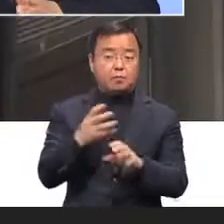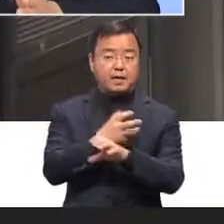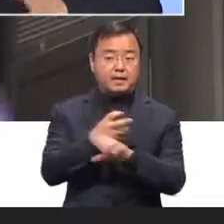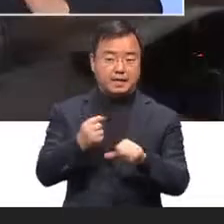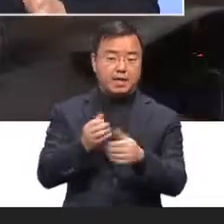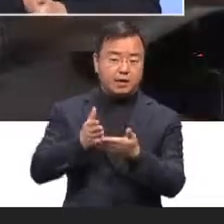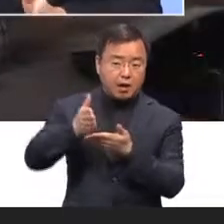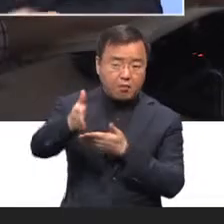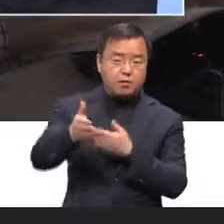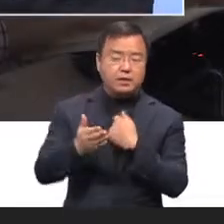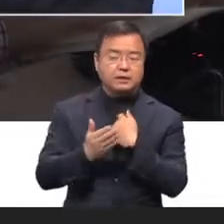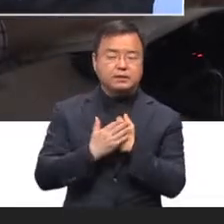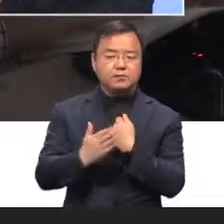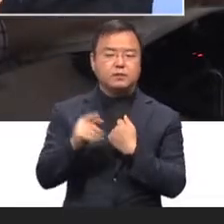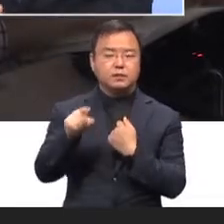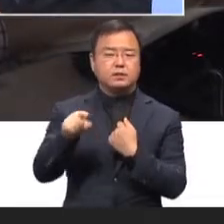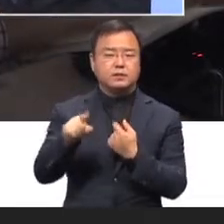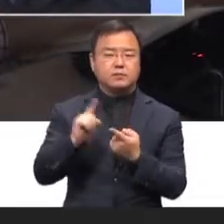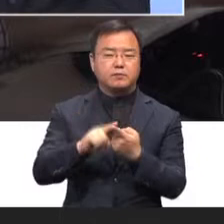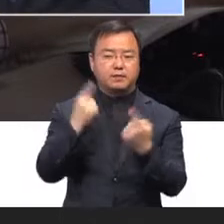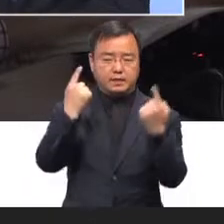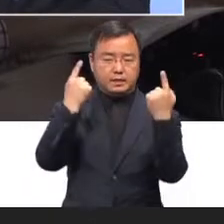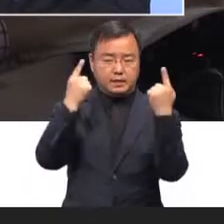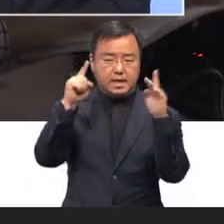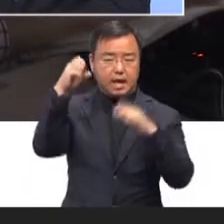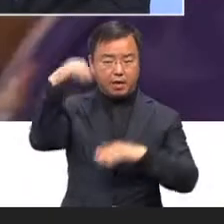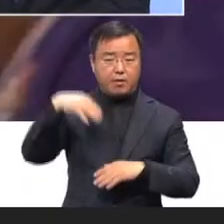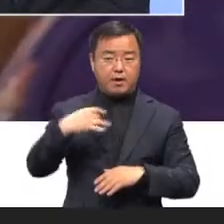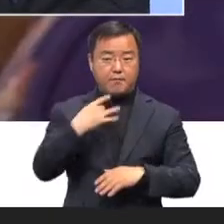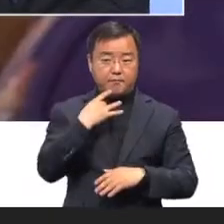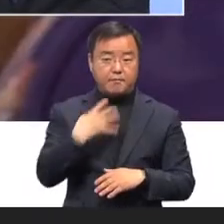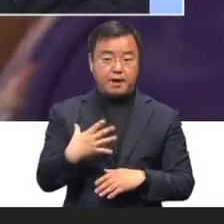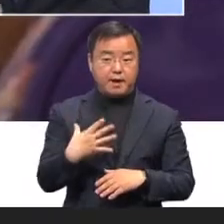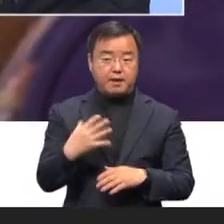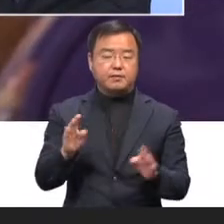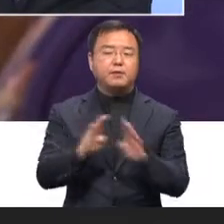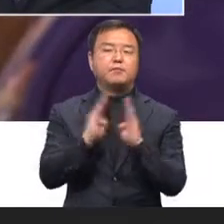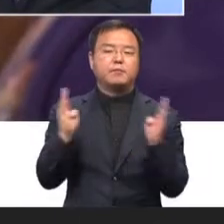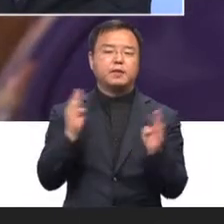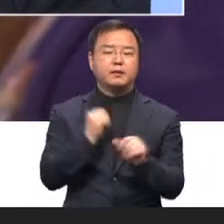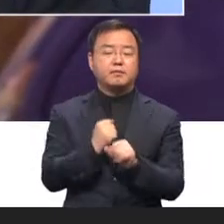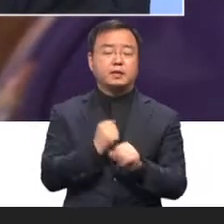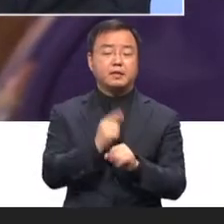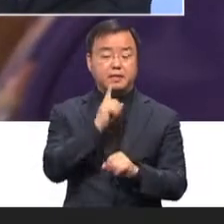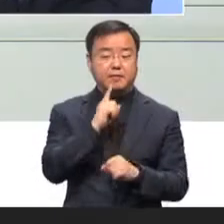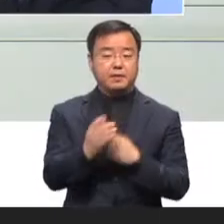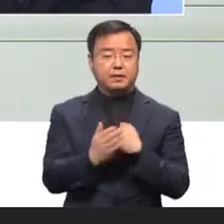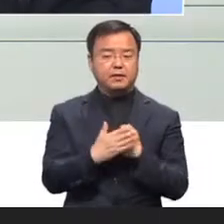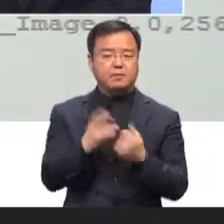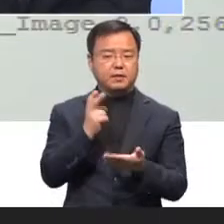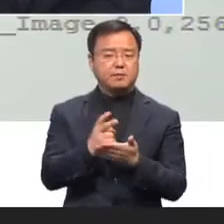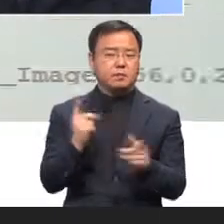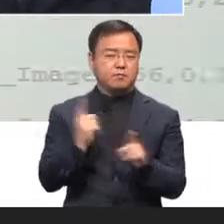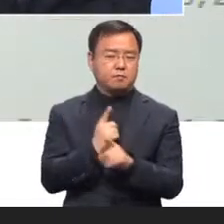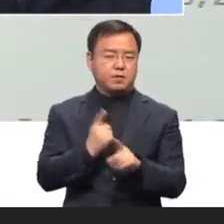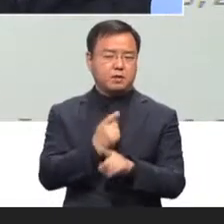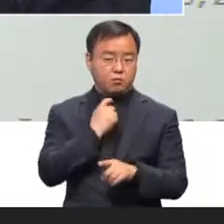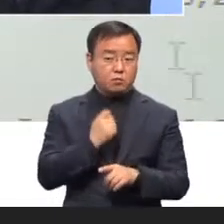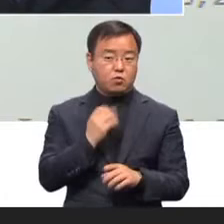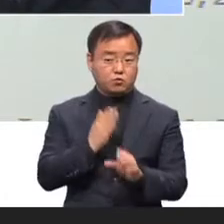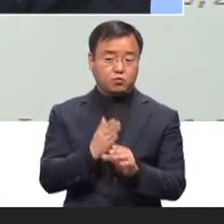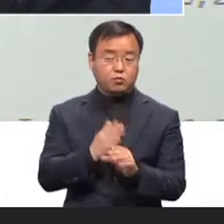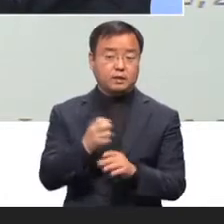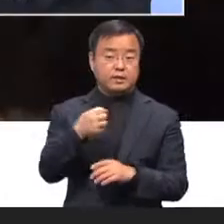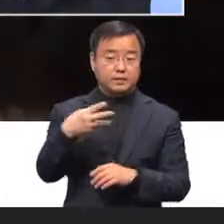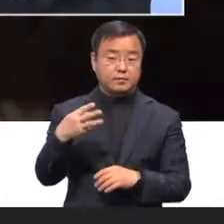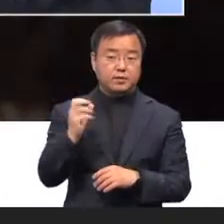잖아요 내 약학과 는 대학 운반 실 더 개설될 수 있도록 되어 있어요 이제 학칙을 바꿔서 왜냐하면 지금 삼성 sk 하이닉스가